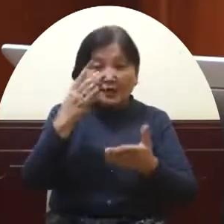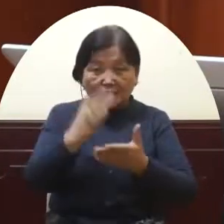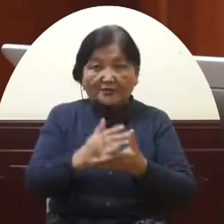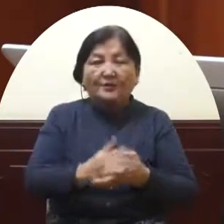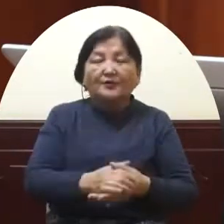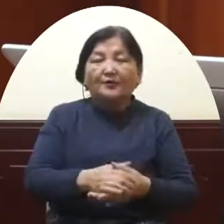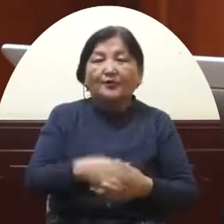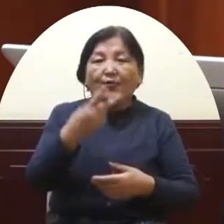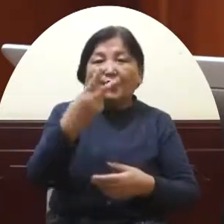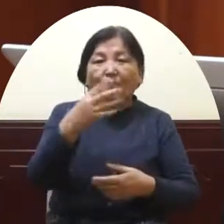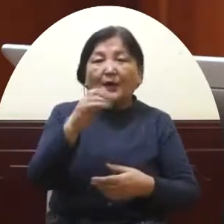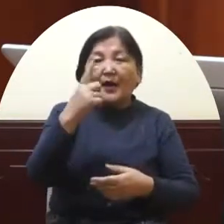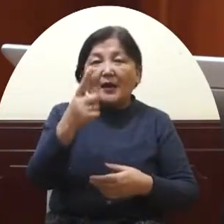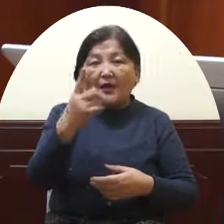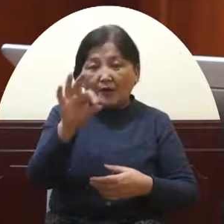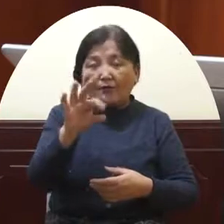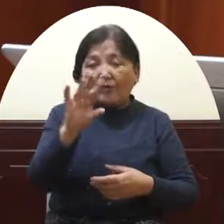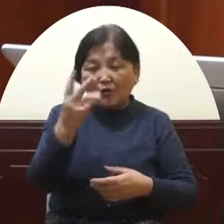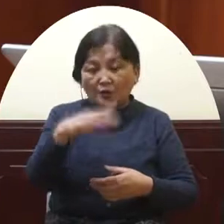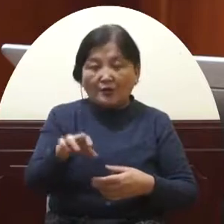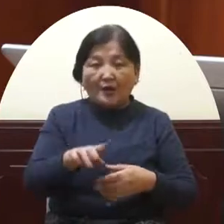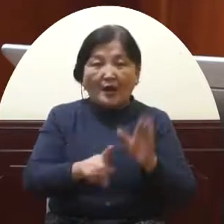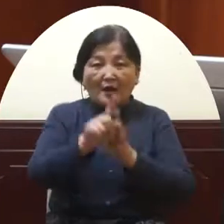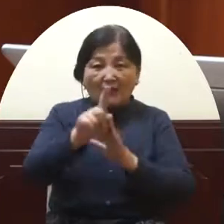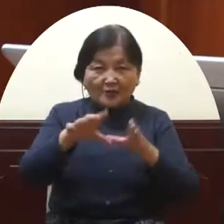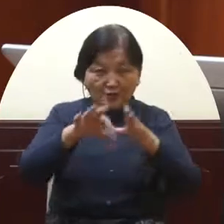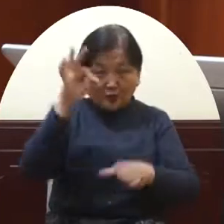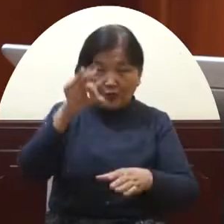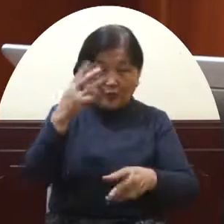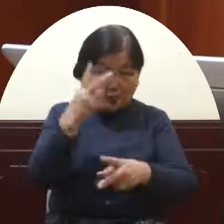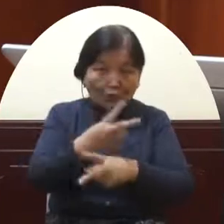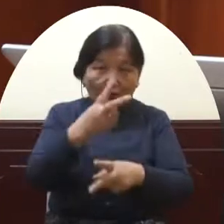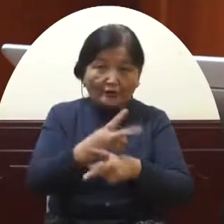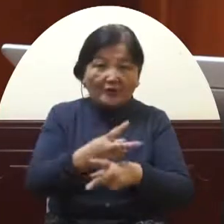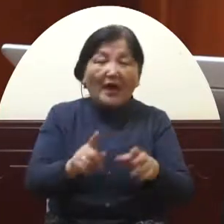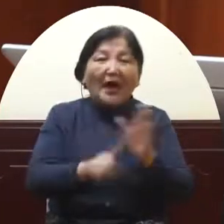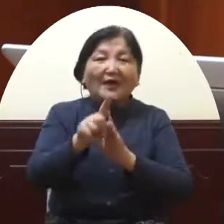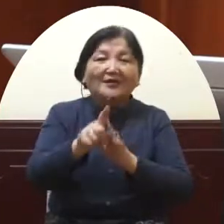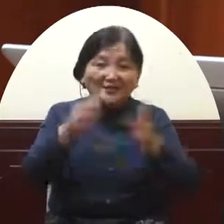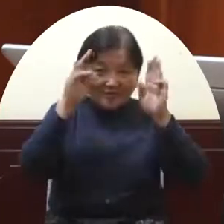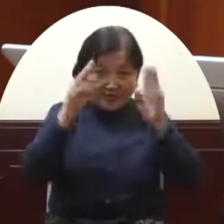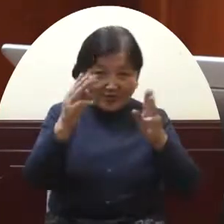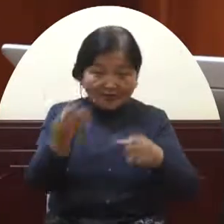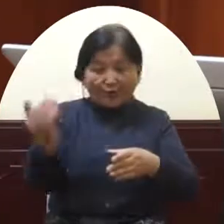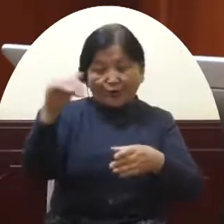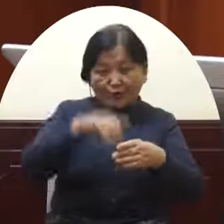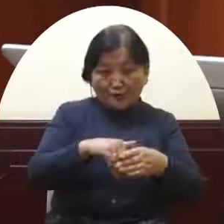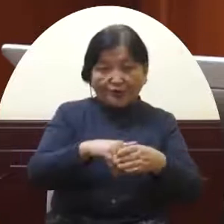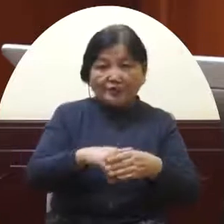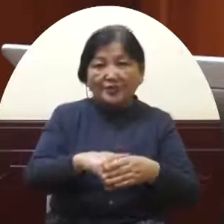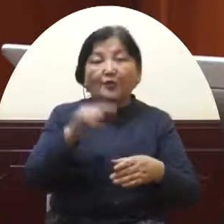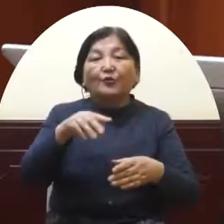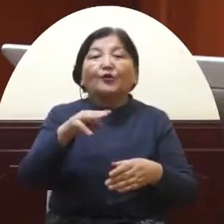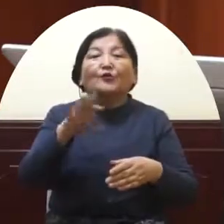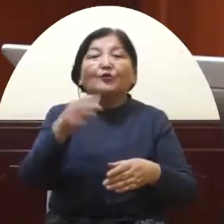сарын 15-ны өдөр батлагдсан сонгуулийн тухай хуулинд анхны шийдэл орж ирсэх замаар, яг энэ бол тогтолцооны